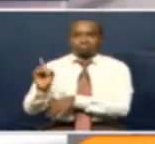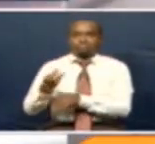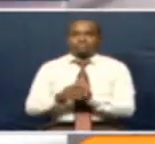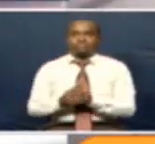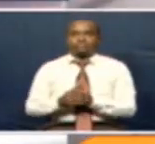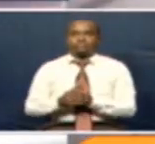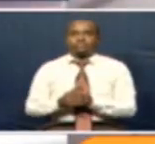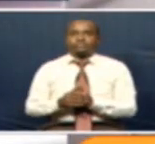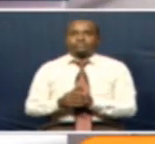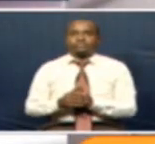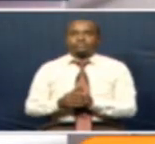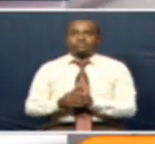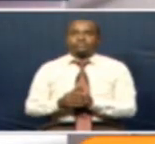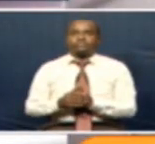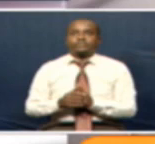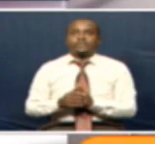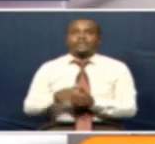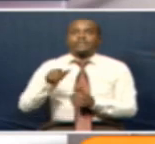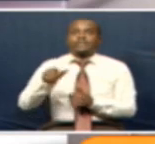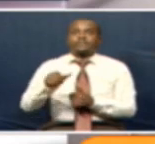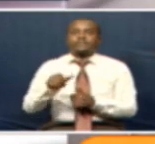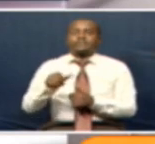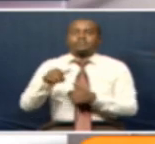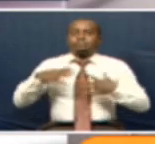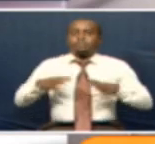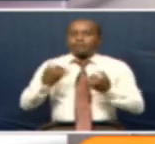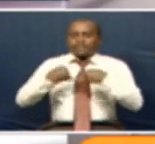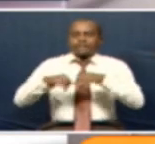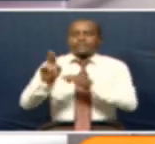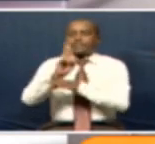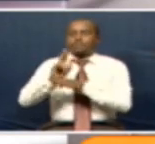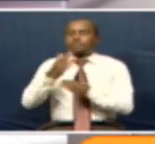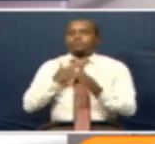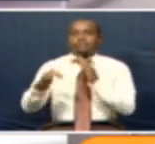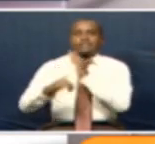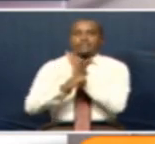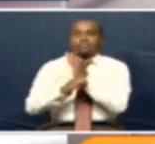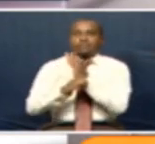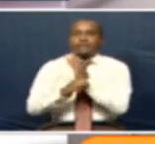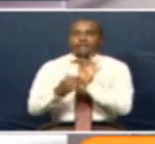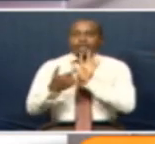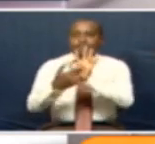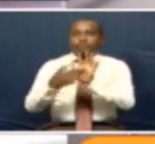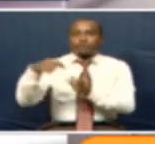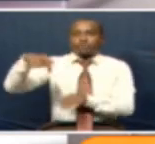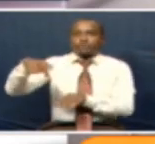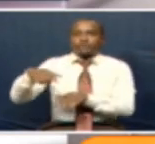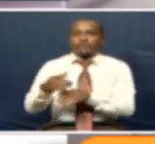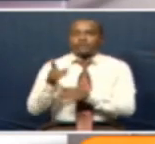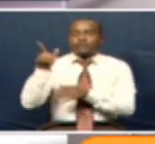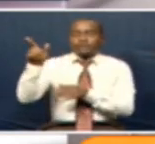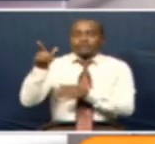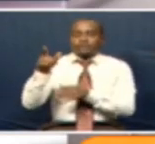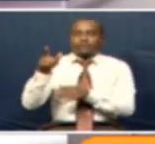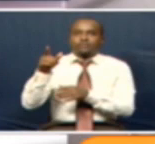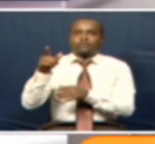It's not the first time, Saida. Goons are trying to use my name, eh? Kama hii leo Muriuki is my good